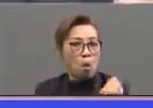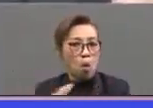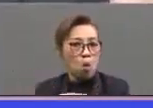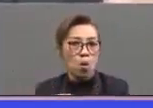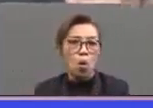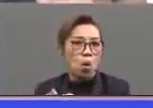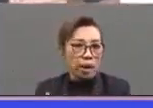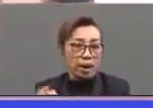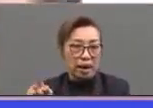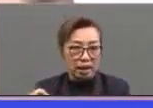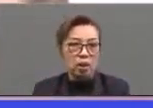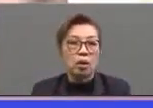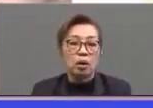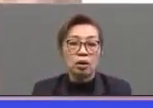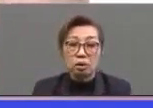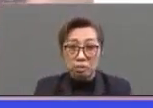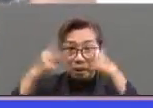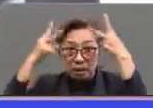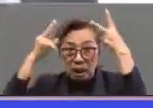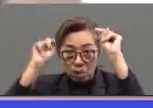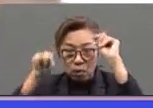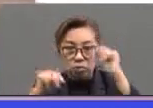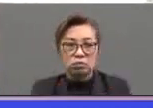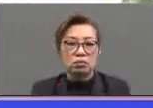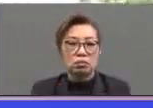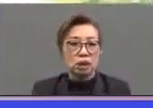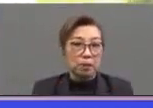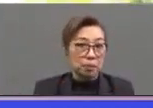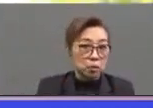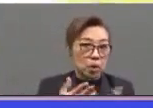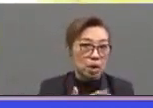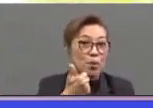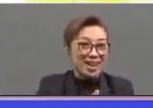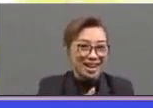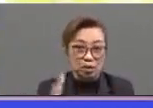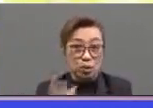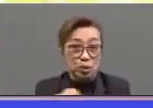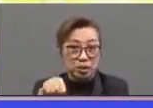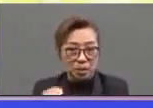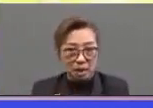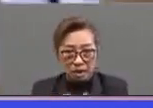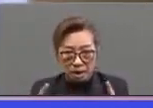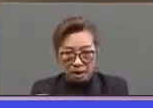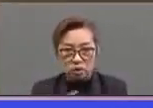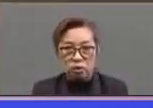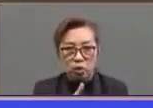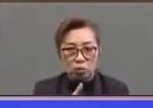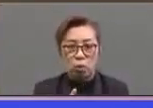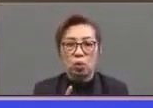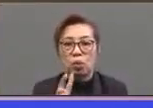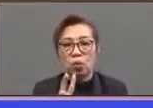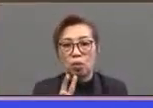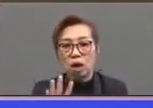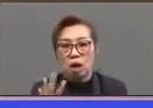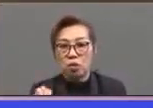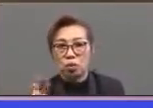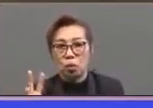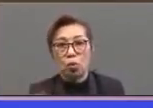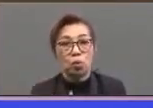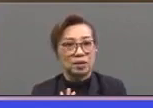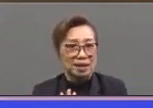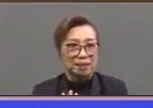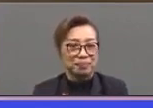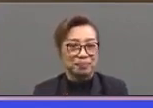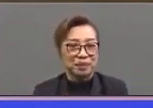ที่อยู่ในความรับผิดชอบของตัวเองแล้วนะคะโดยนายกรัฐมนตรีเองก็กำชับรัฐมนตรีแต่ละกระทรวงนะคะให้ยึดประโยชน์ของ